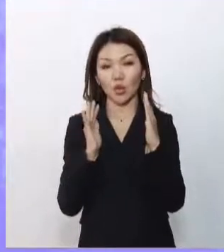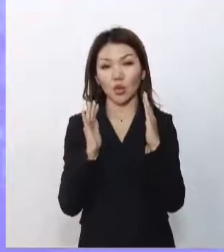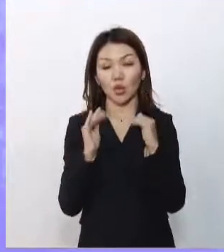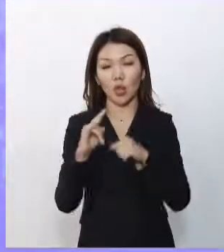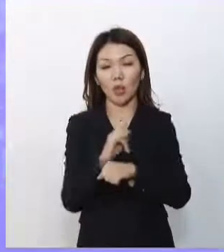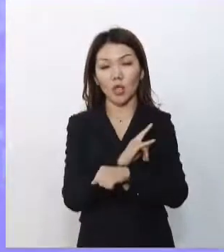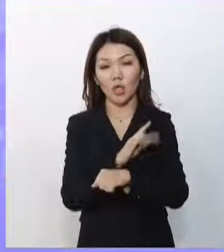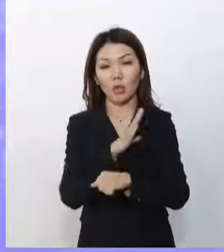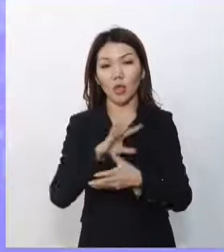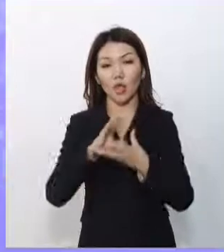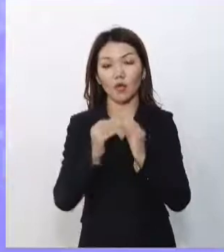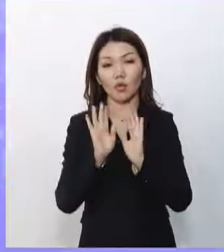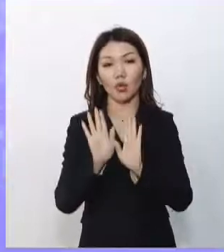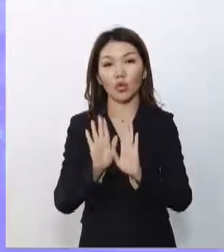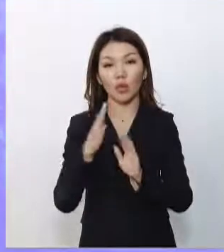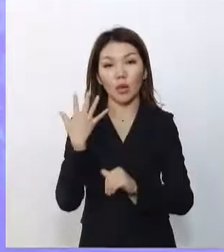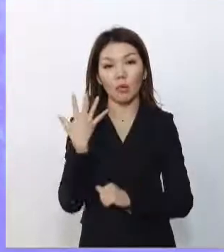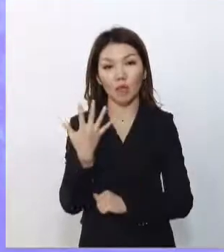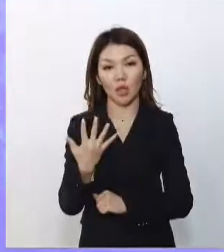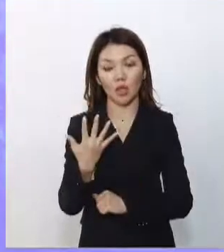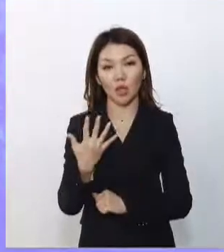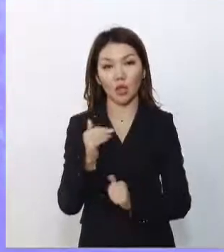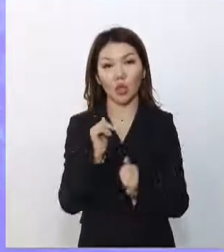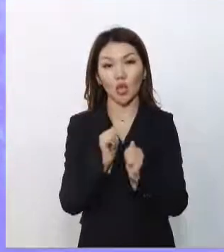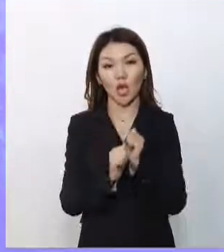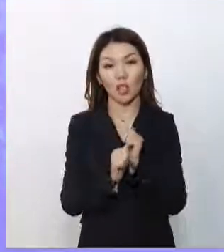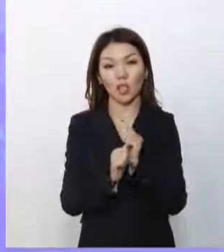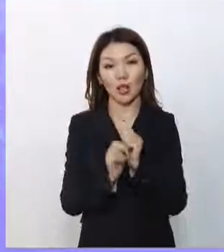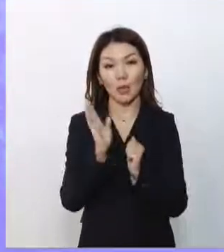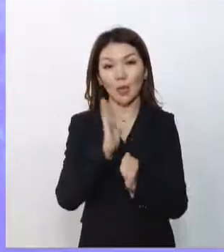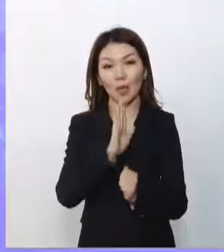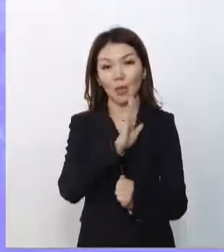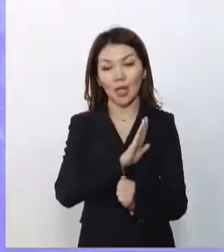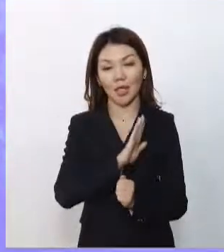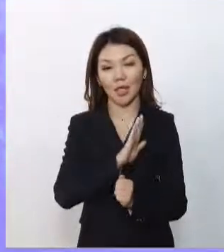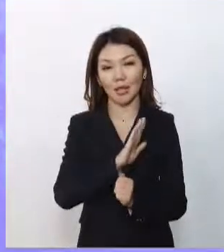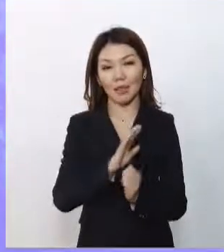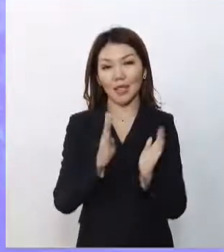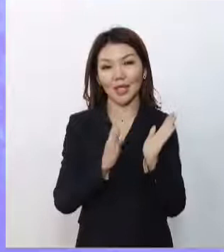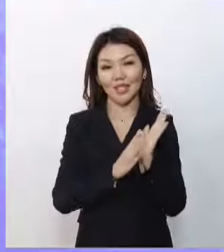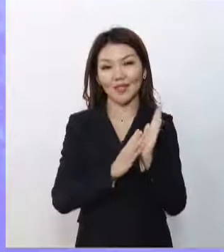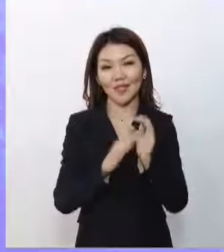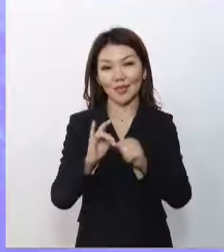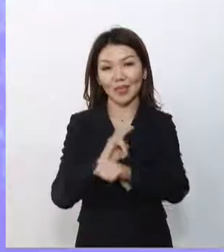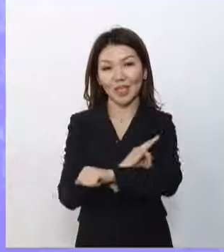же было всего только 5. У каждой мамаши по 9